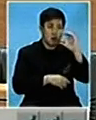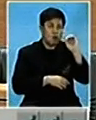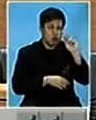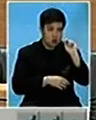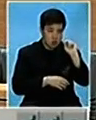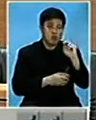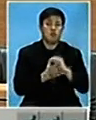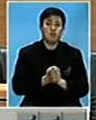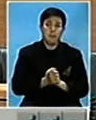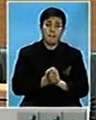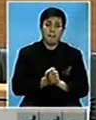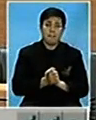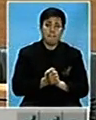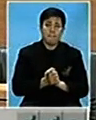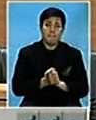นั้น